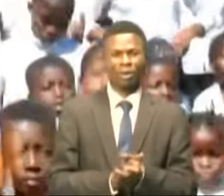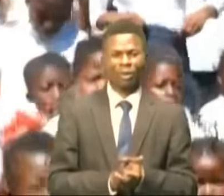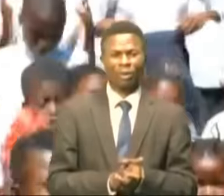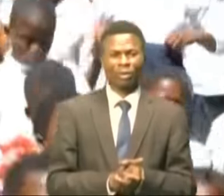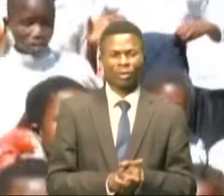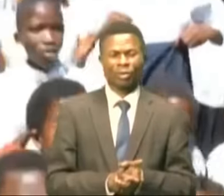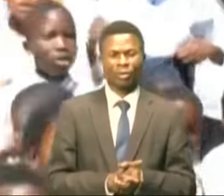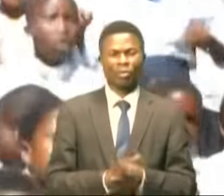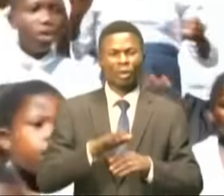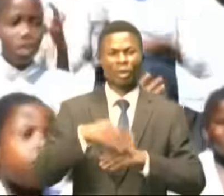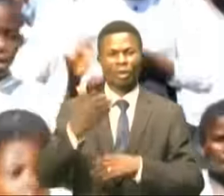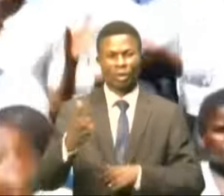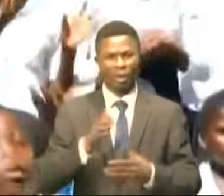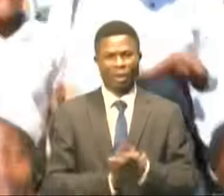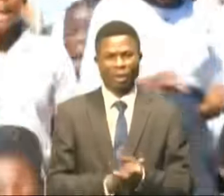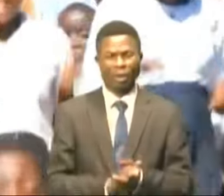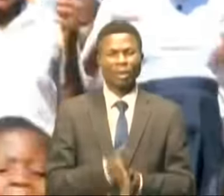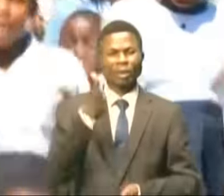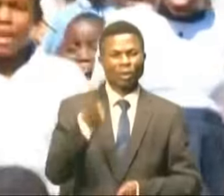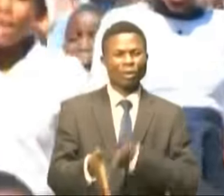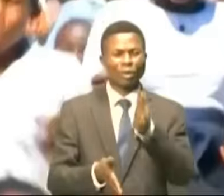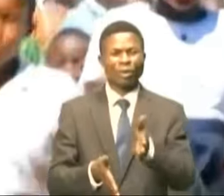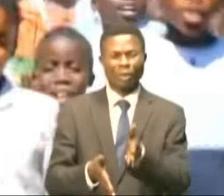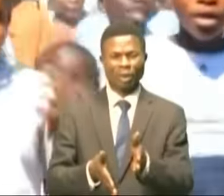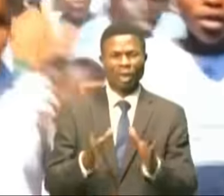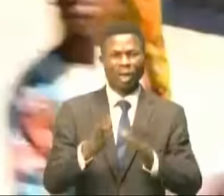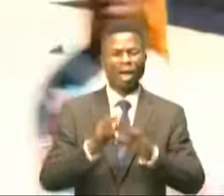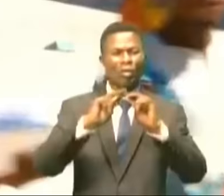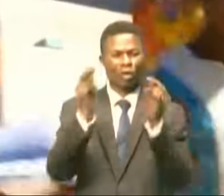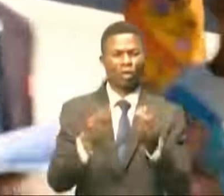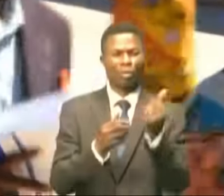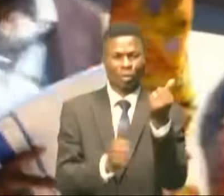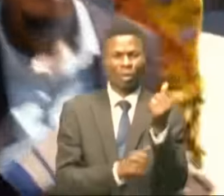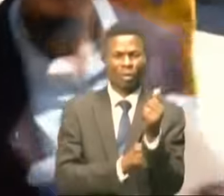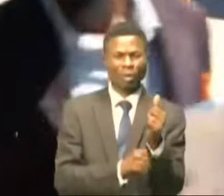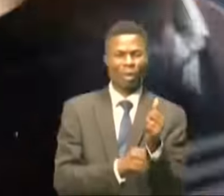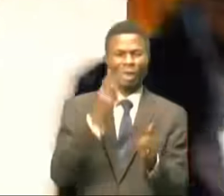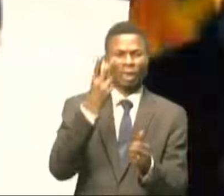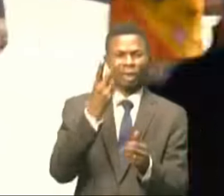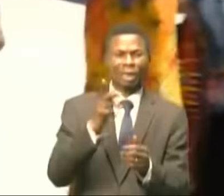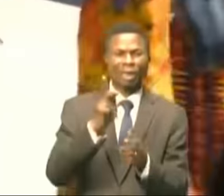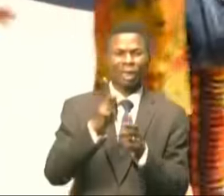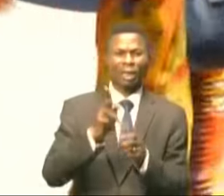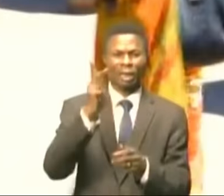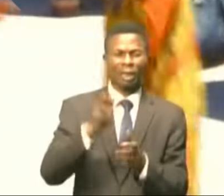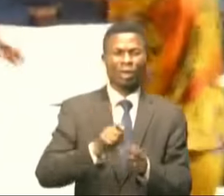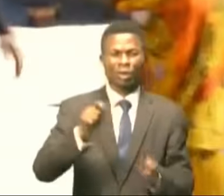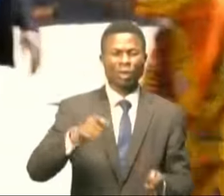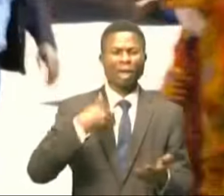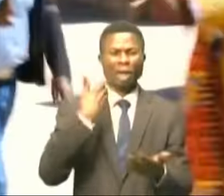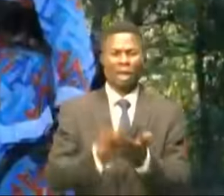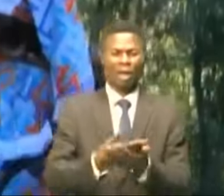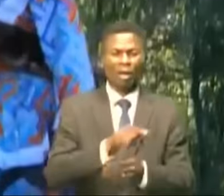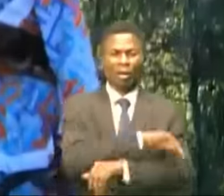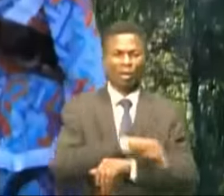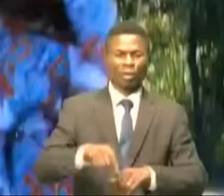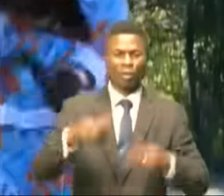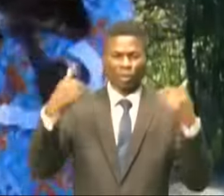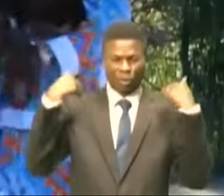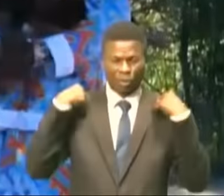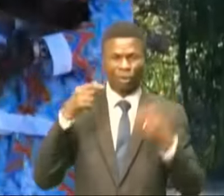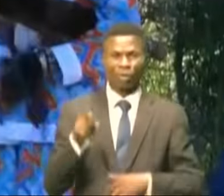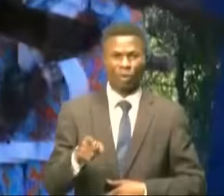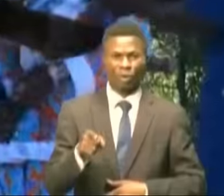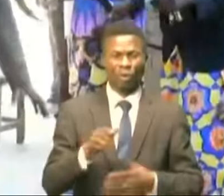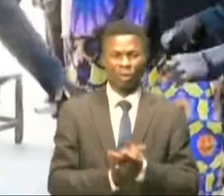Par la suite, elle a parcouru à pied ensemble avec sa délégation une distance d'au moins 2 km pour arriver à la résidence de la chef Namwana Kajiba.